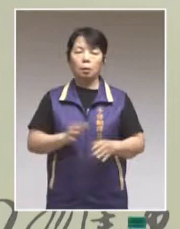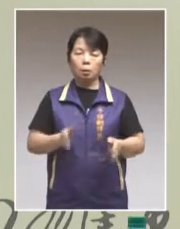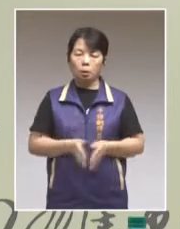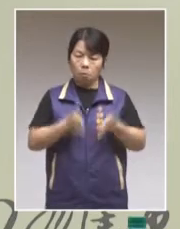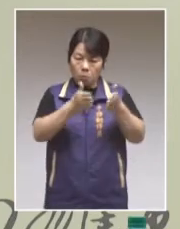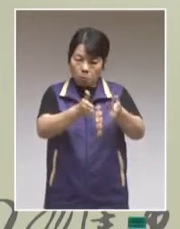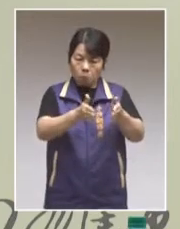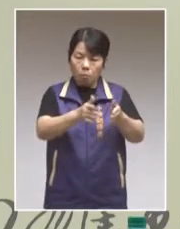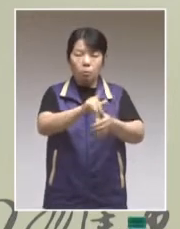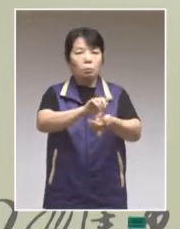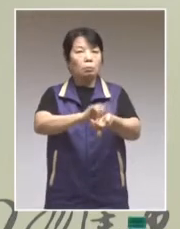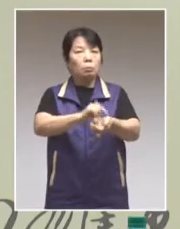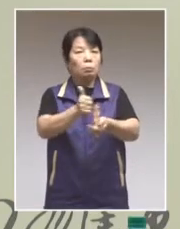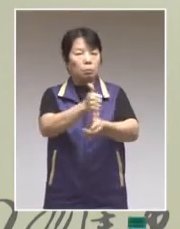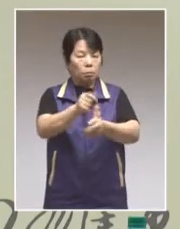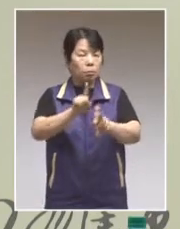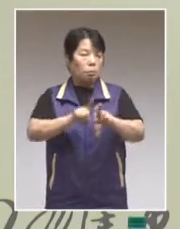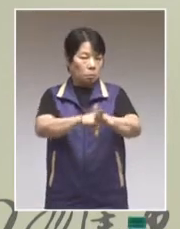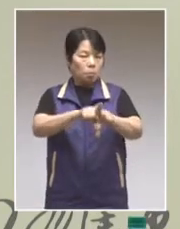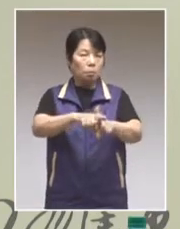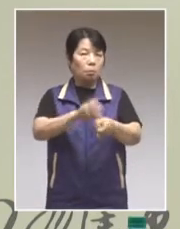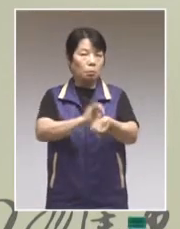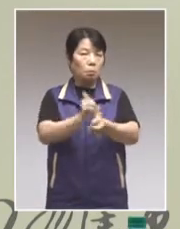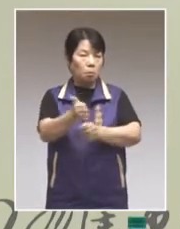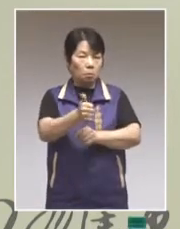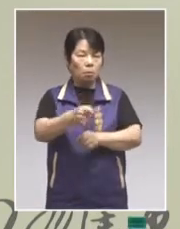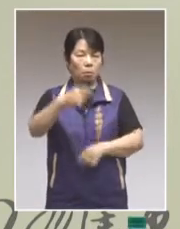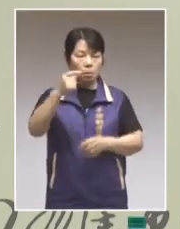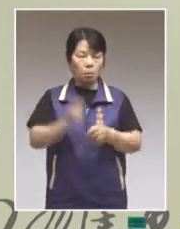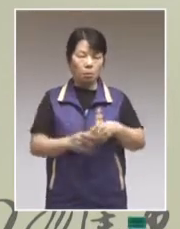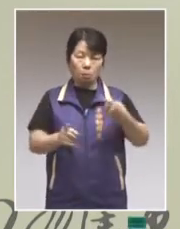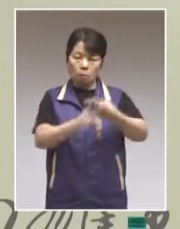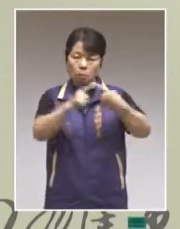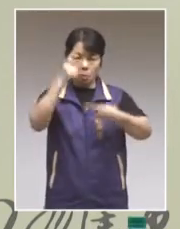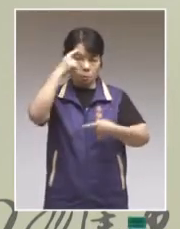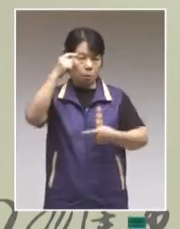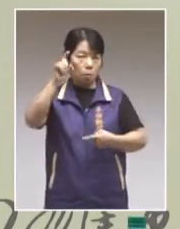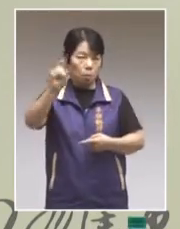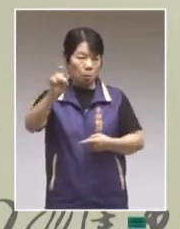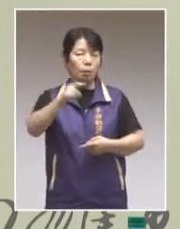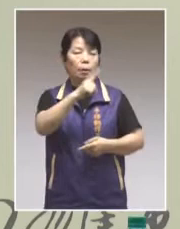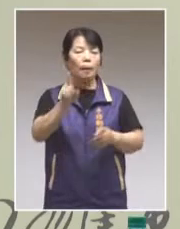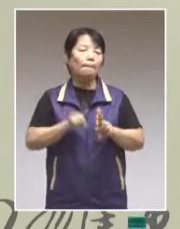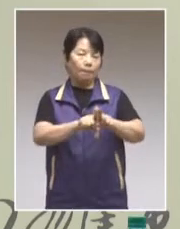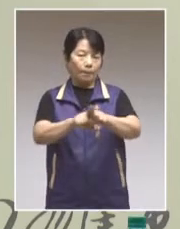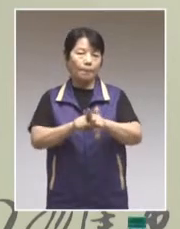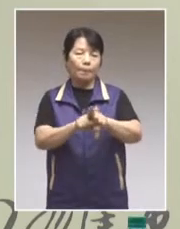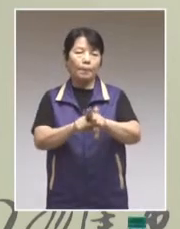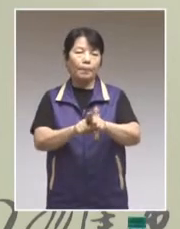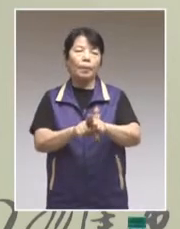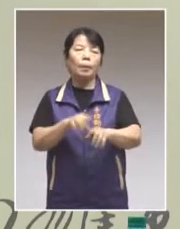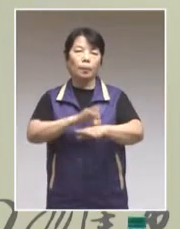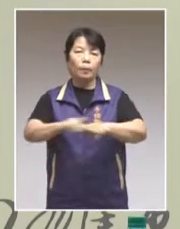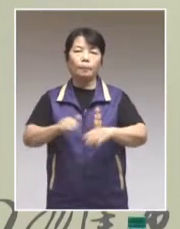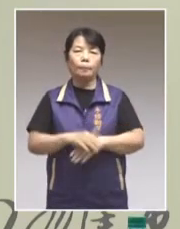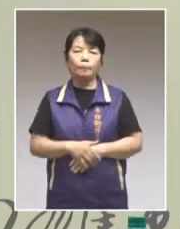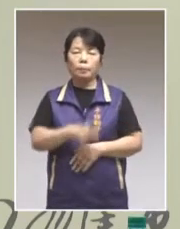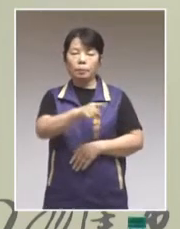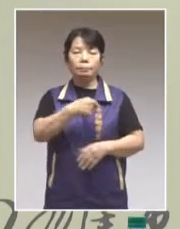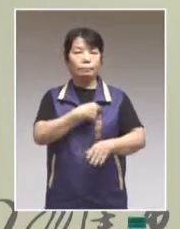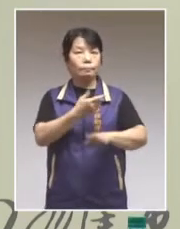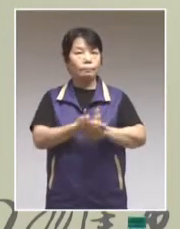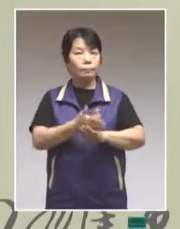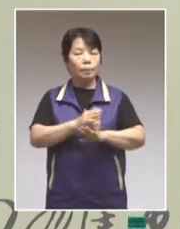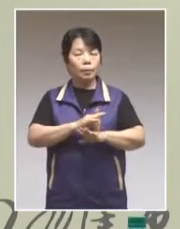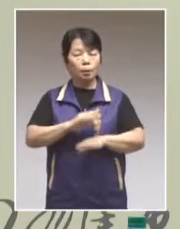师，那在你的确诊10天的期间全程来陪伴你，我想这样大家会比较放心，我